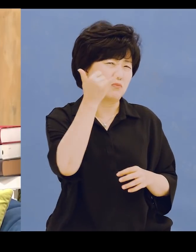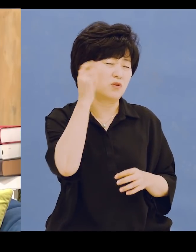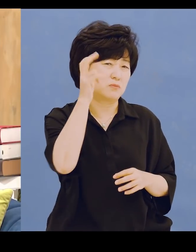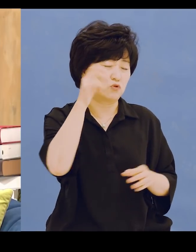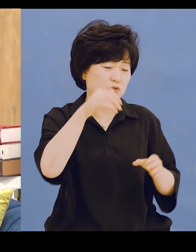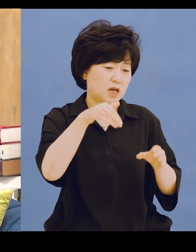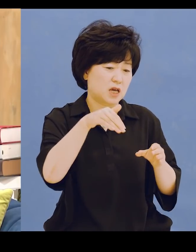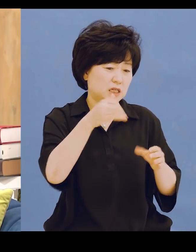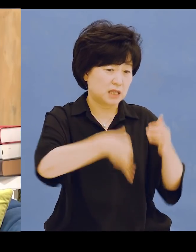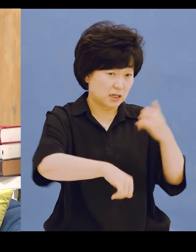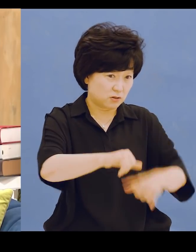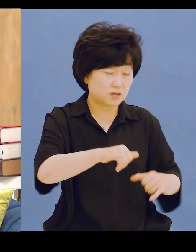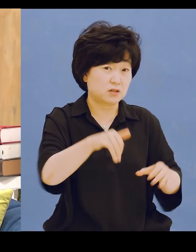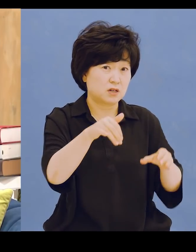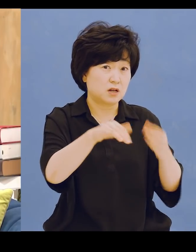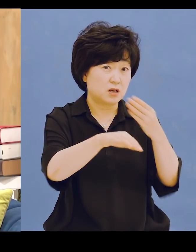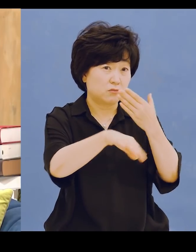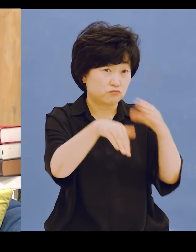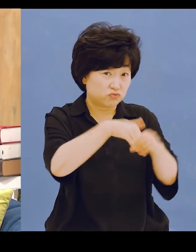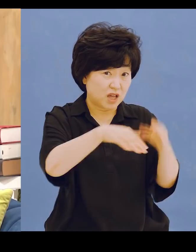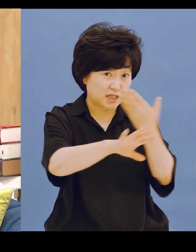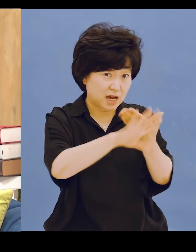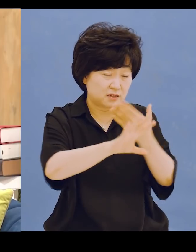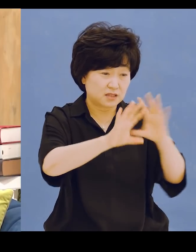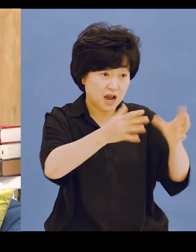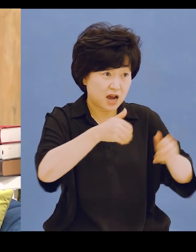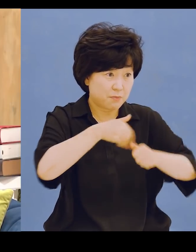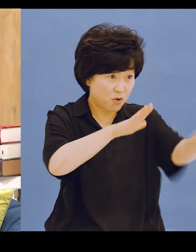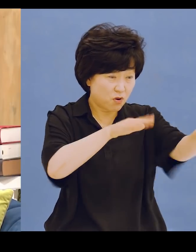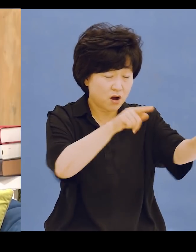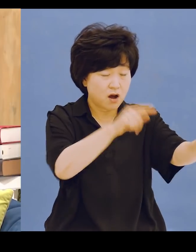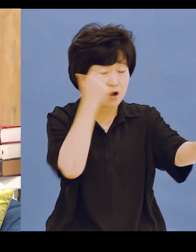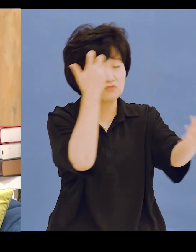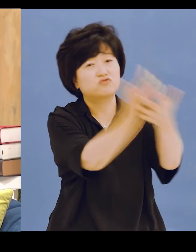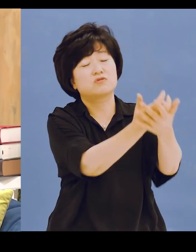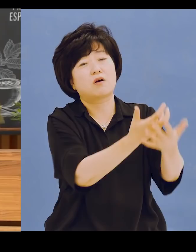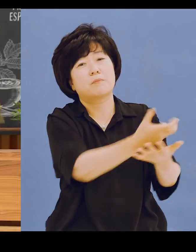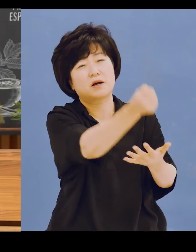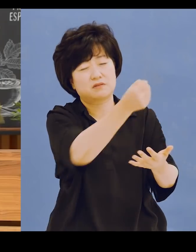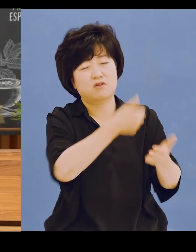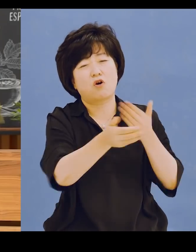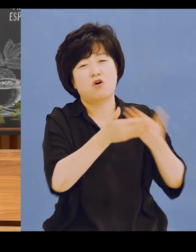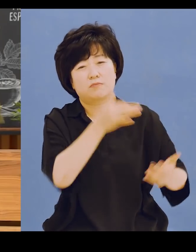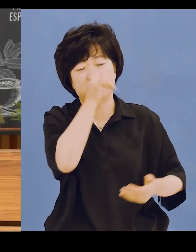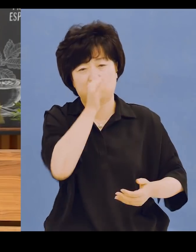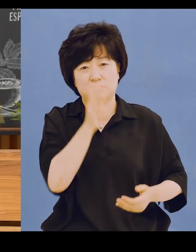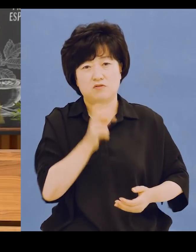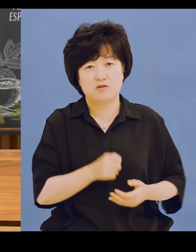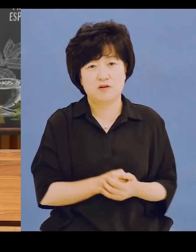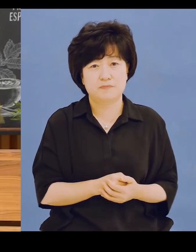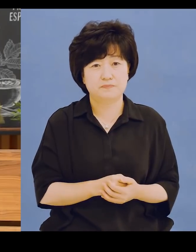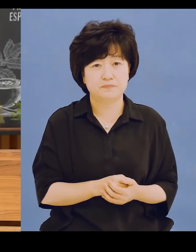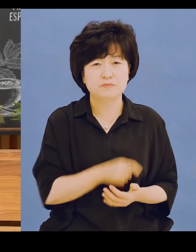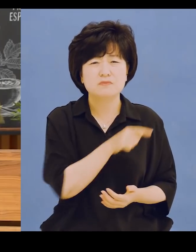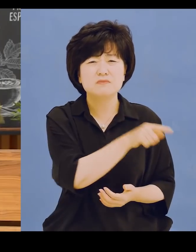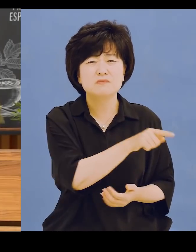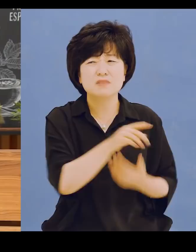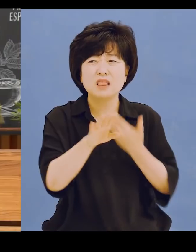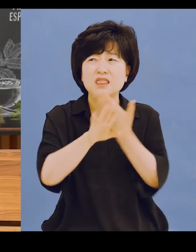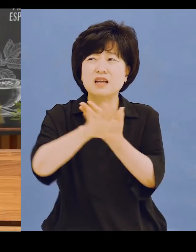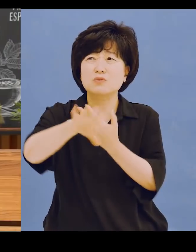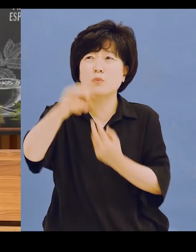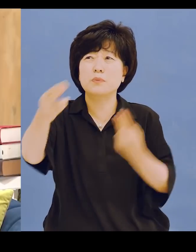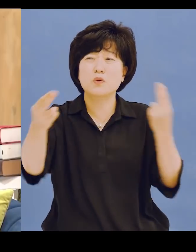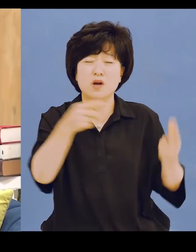겁니다. 네네. 문화적 충격이 아이들에게 있다는 것. 공부 잘하고 못하는 둘째가 아니에요. 그리고 특히 뭐 다른 곳이 아니라 거기 굉장히 좀 험한 예,